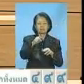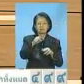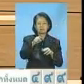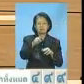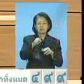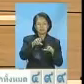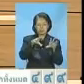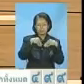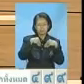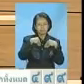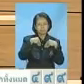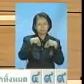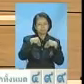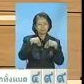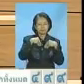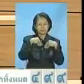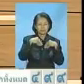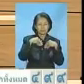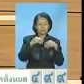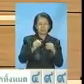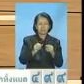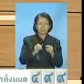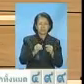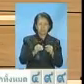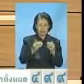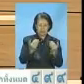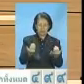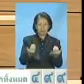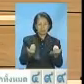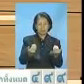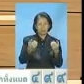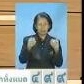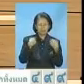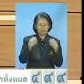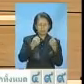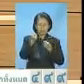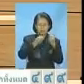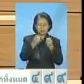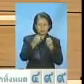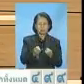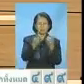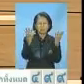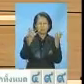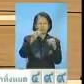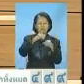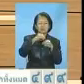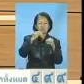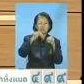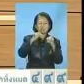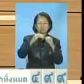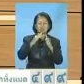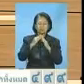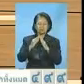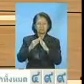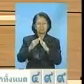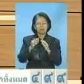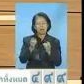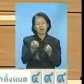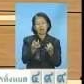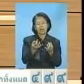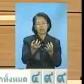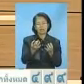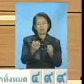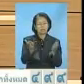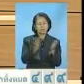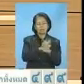ไหมยกระดับสงครามแล้ววันนี้คาร์บอมระเบิดในเมืองนี่คืออะไรอ่ะเขาไม่ยอมให้จับ